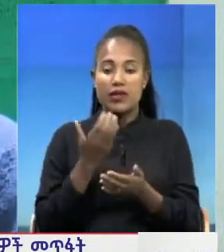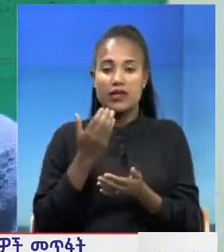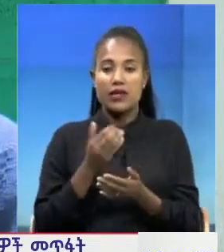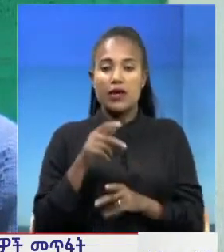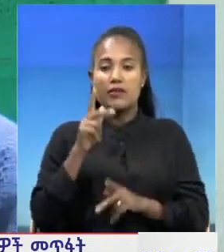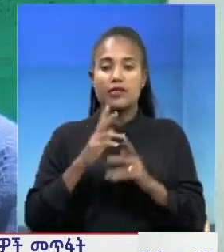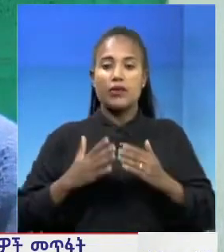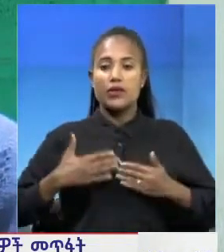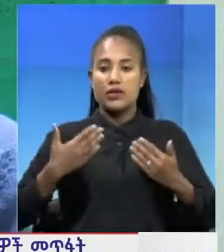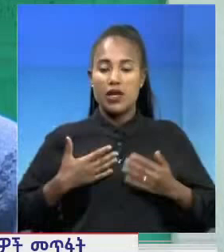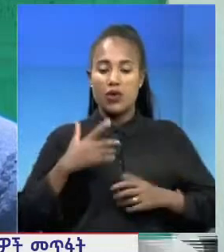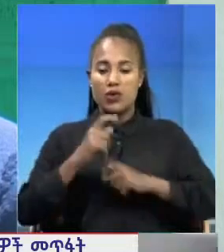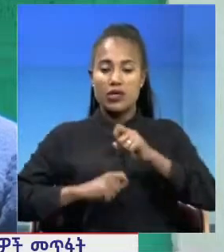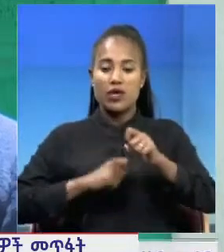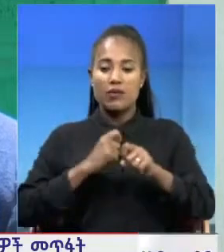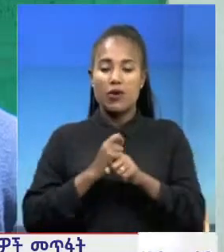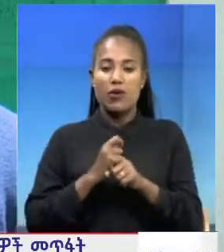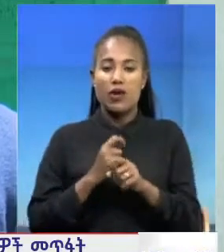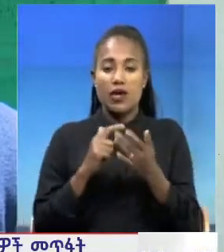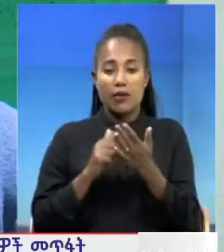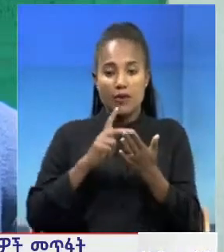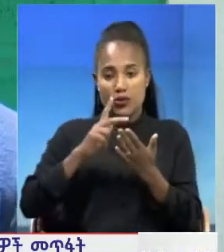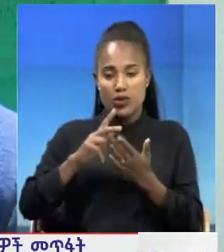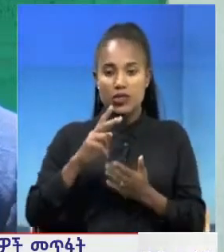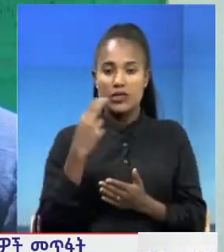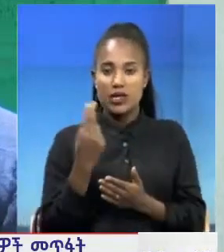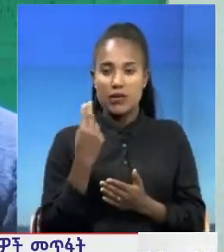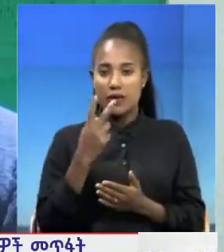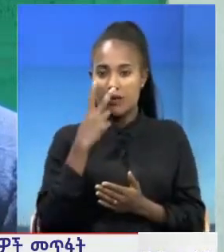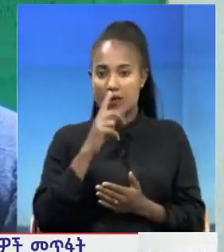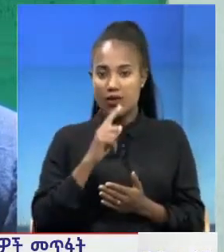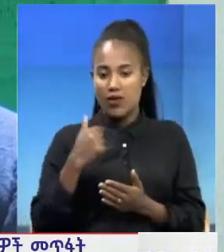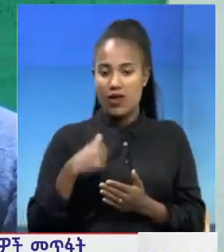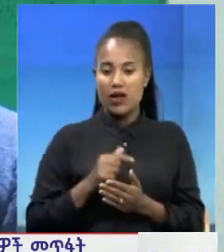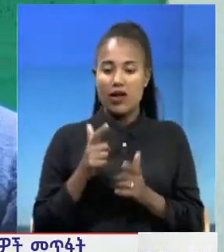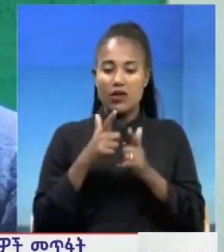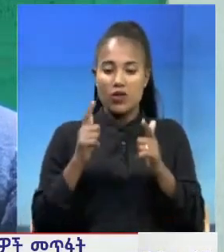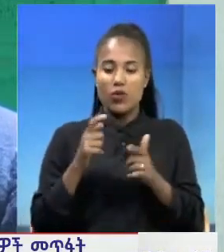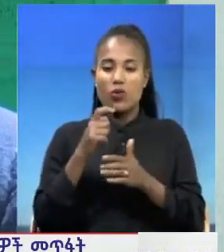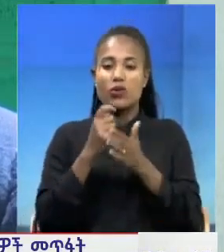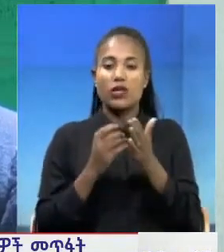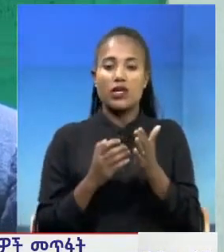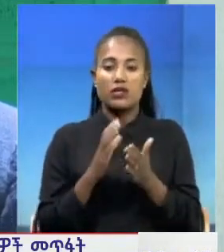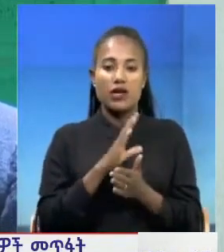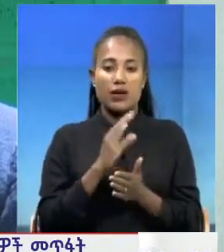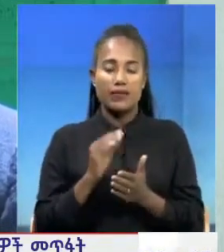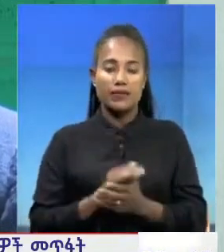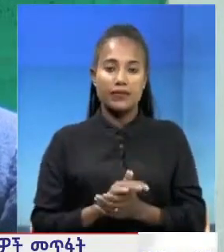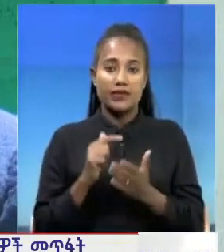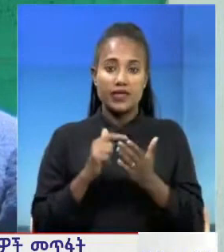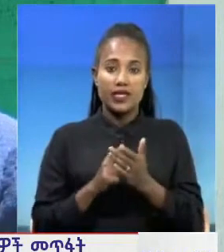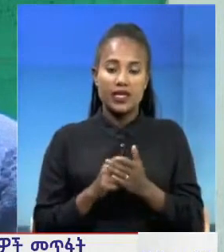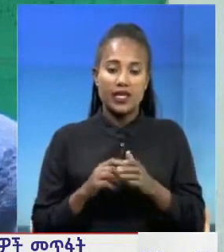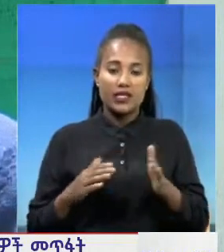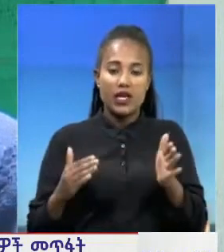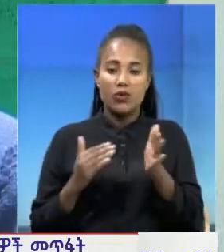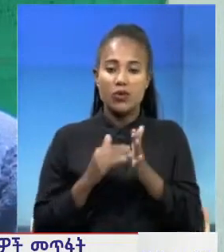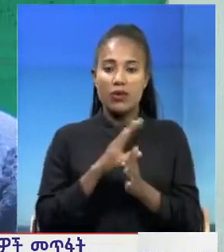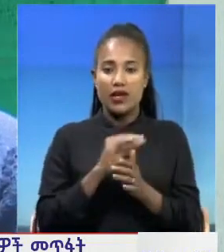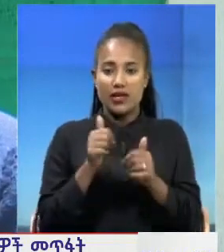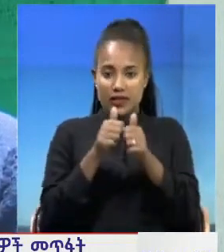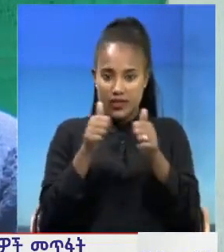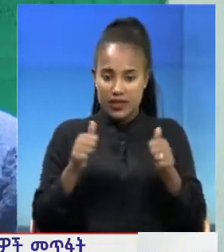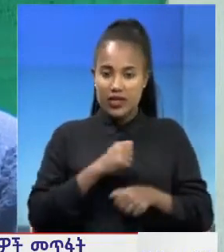ደስ እያለው እስከ እድሜ ልኩ ይህን ፕሮጀክት ሲጠቀምበት ማየት ነው ለእኛ ትልቁ ውጤታችን። ና ይሄ ተሰናክሎብናል ና